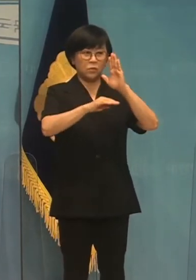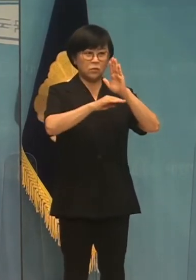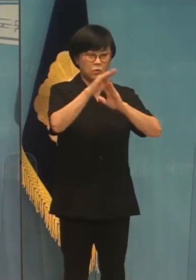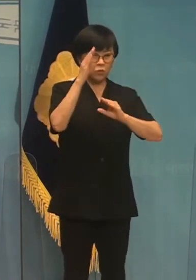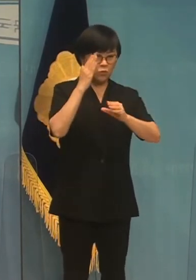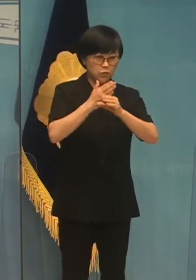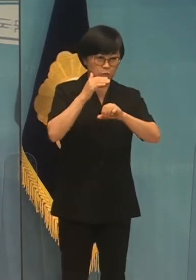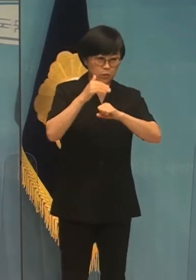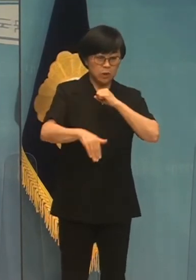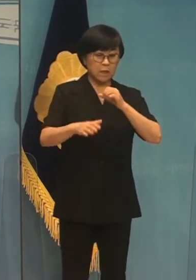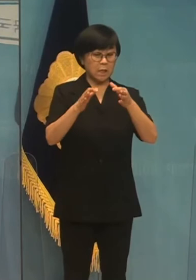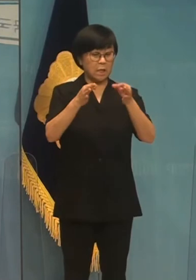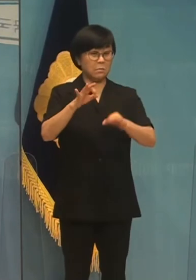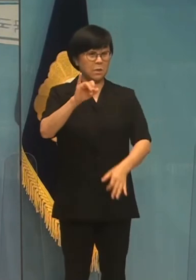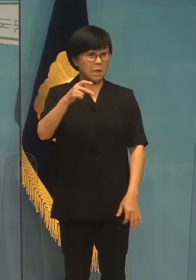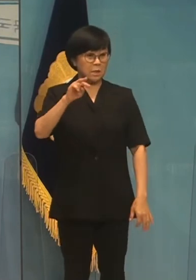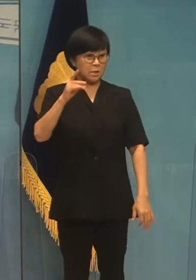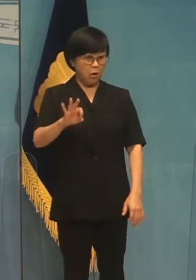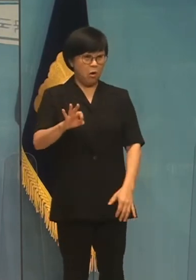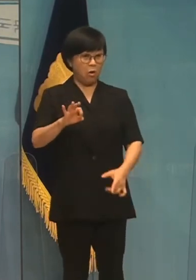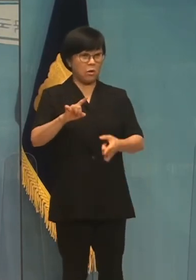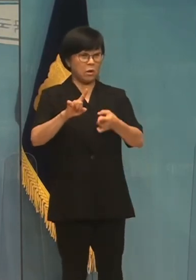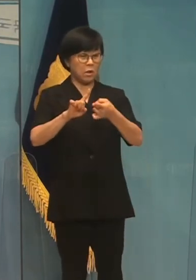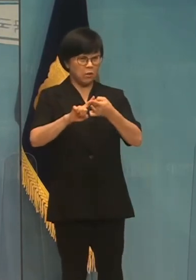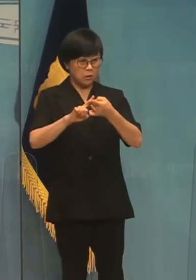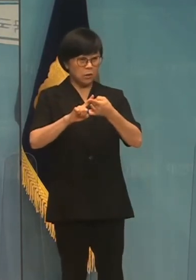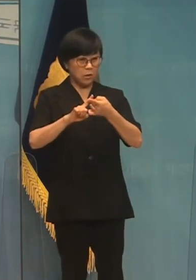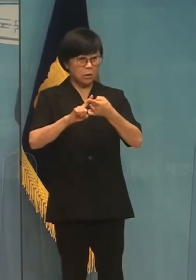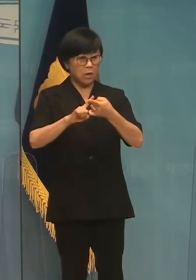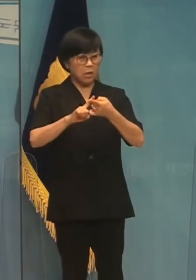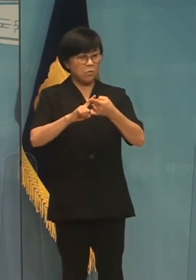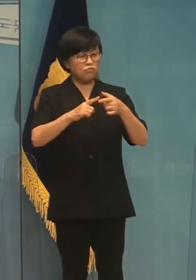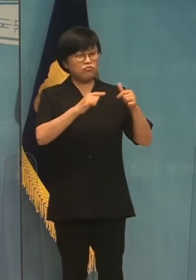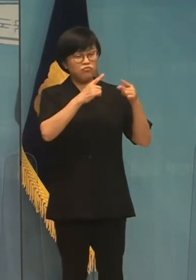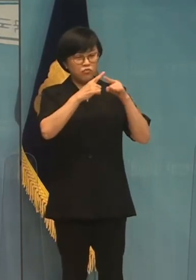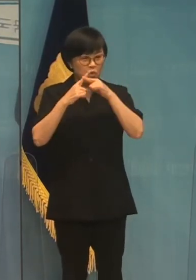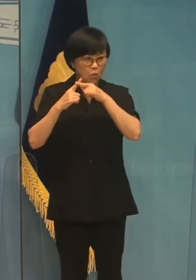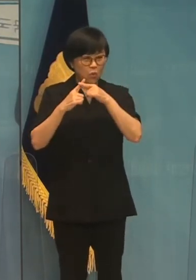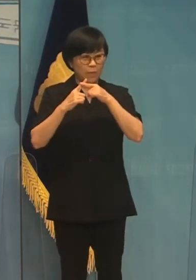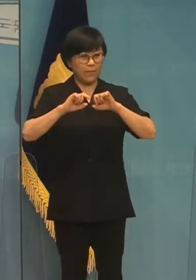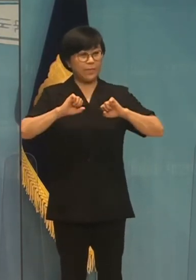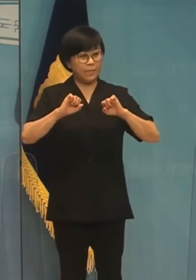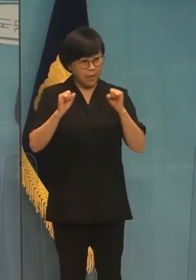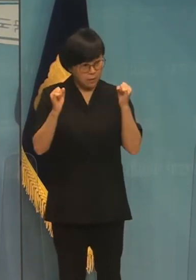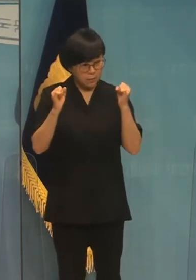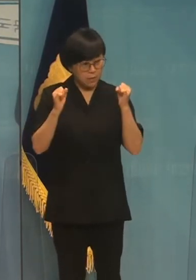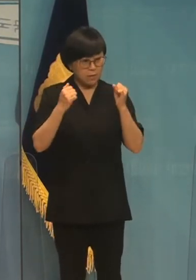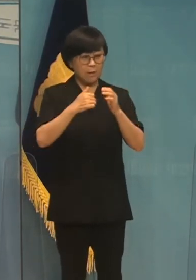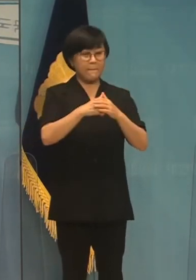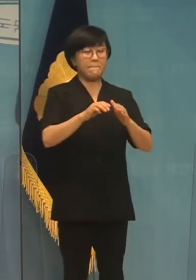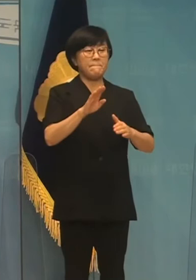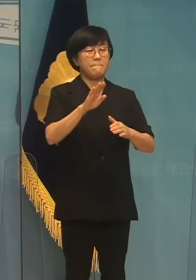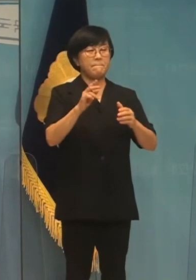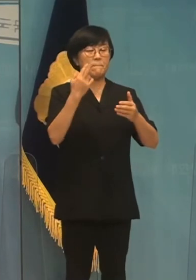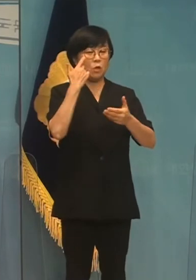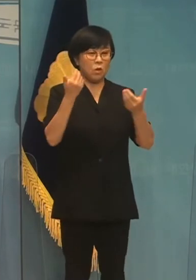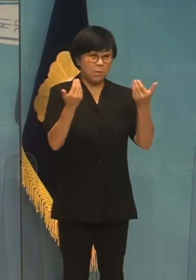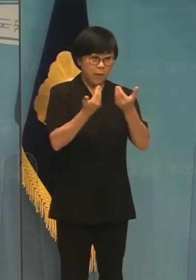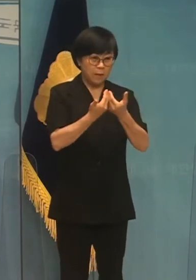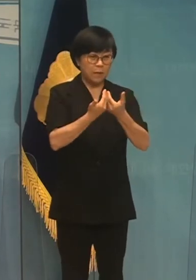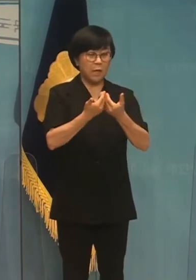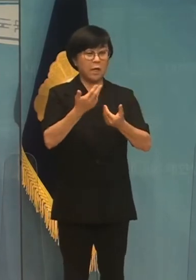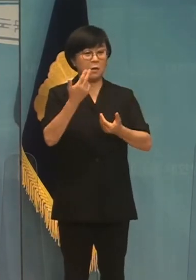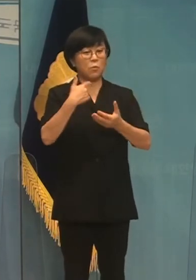주사파는 김일성과 주체 사상을 맹종하면서 과격한 방식으로 반미, 반일